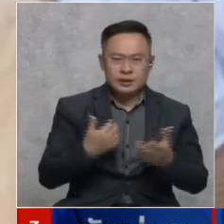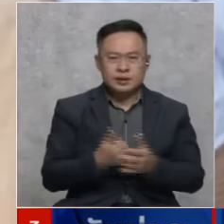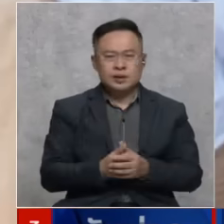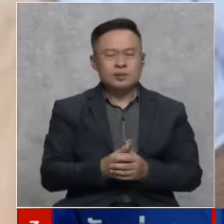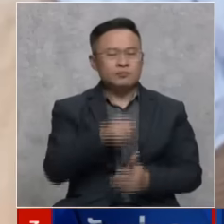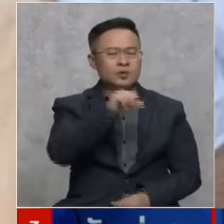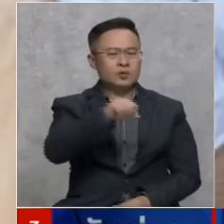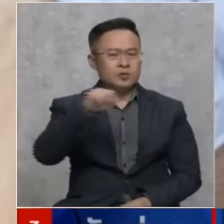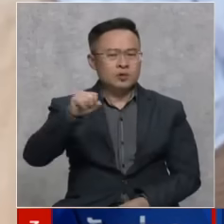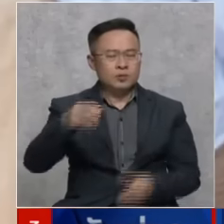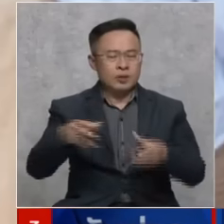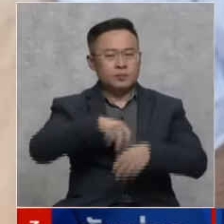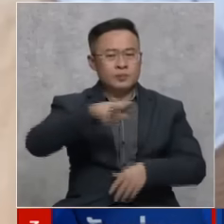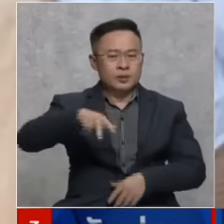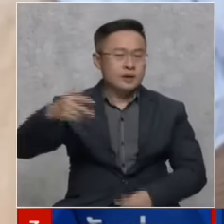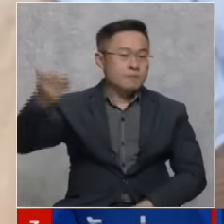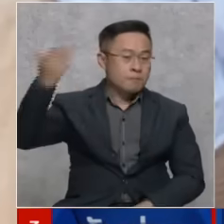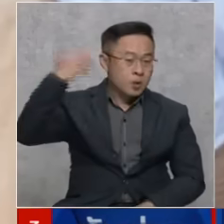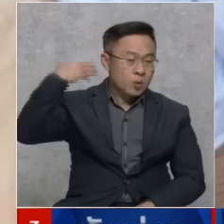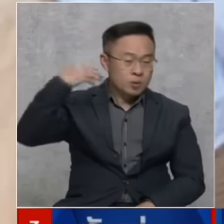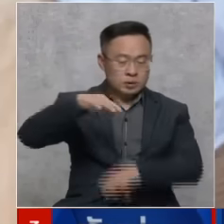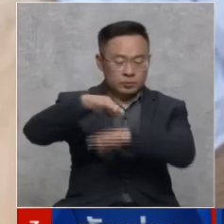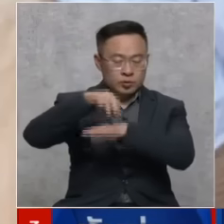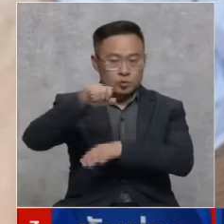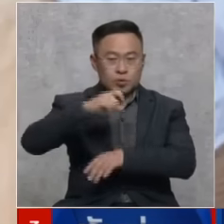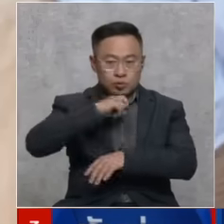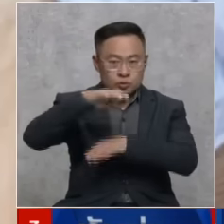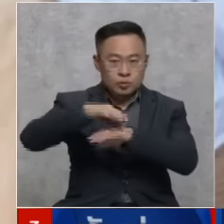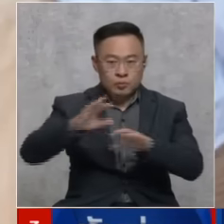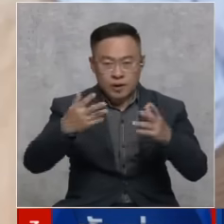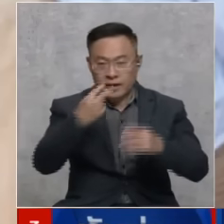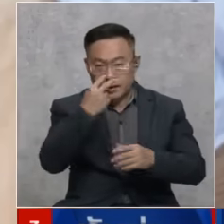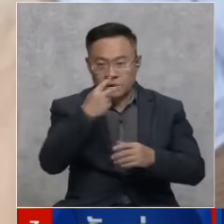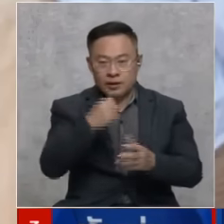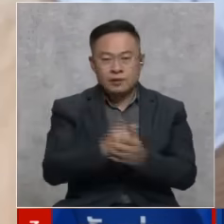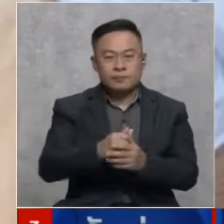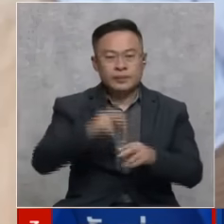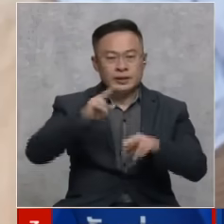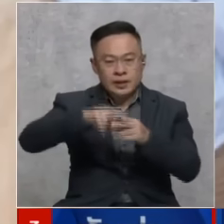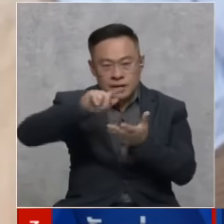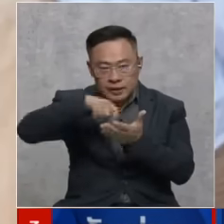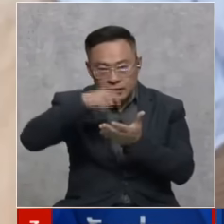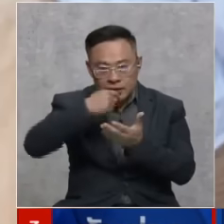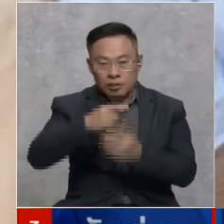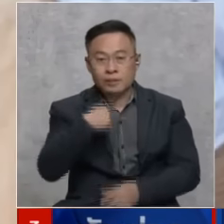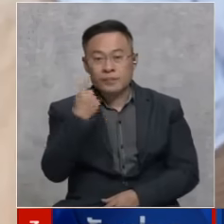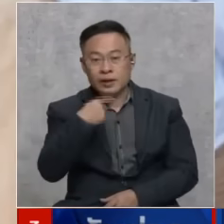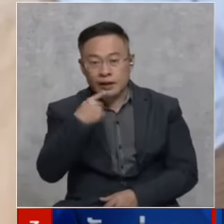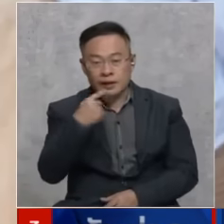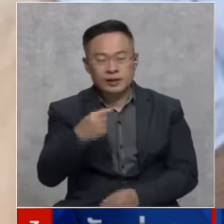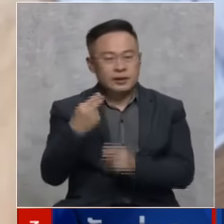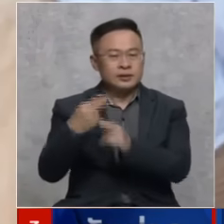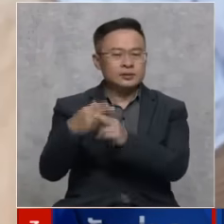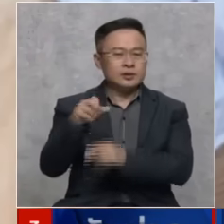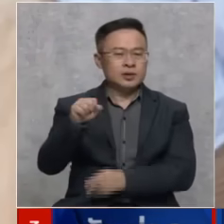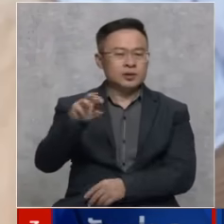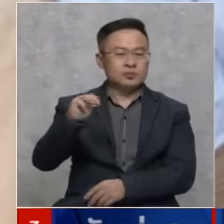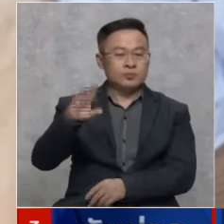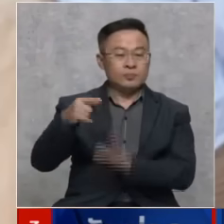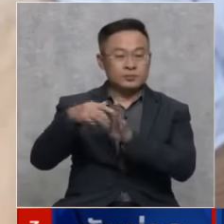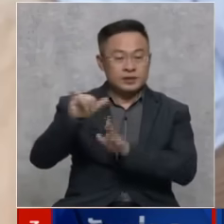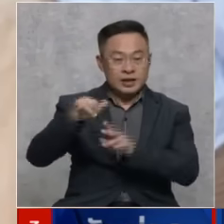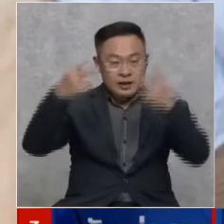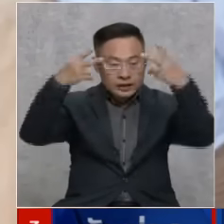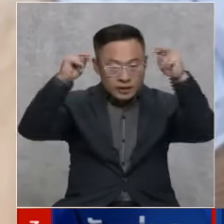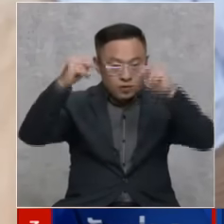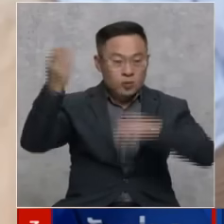สุรพลแล้วก็คุณสงวนค่ะเห็นภาพไหมคะไปกินข้าวคุณผู้ชมไปกินข้าวกับใครคุณสมชายวงสวัสดิ์อดีตนายกรัฐ